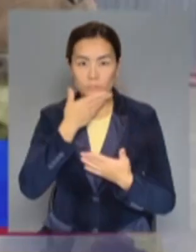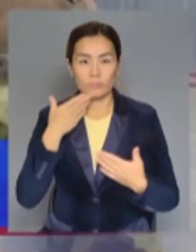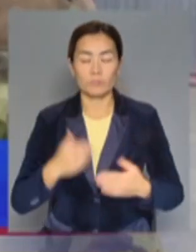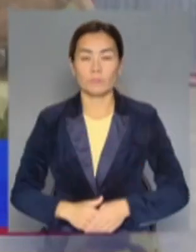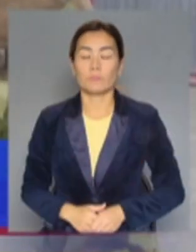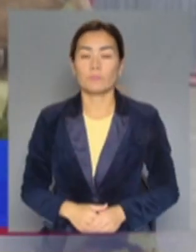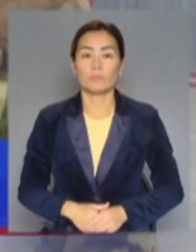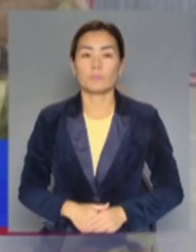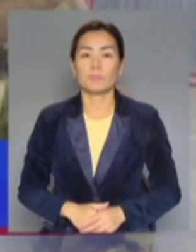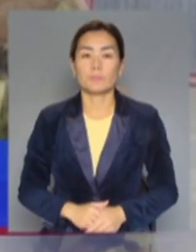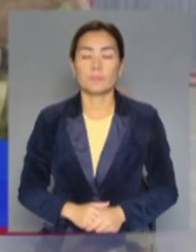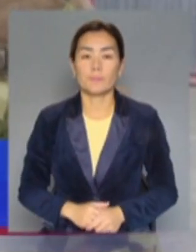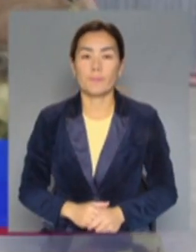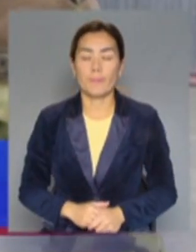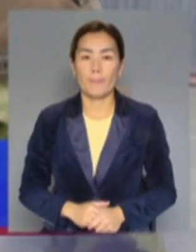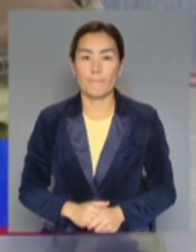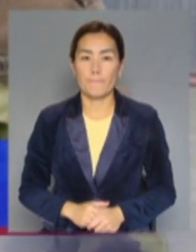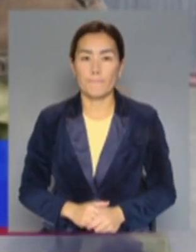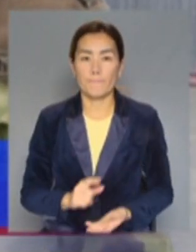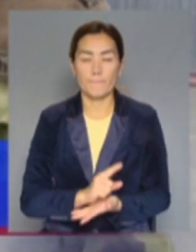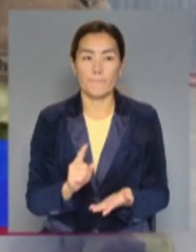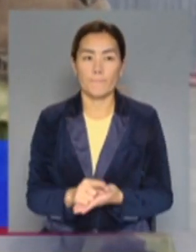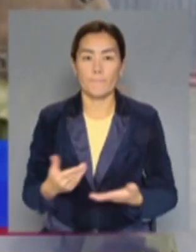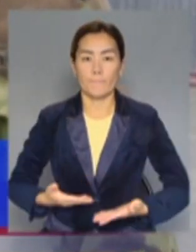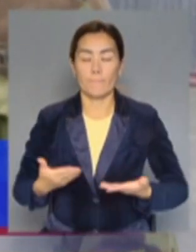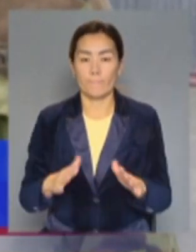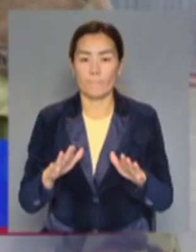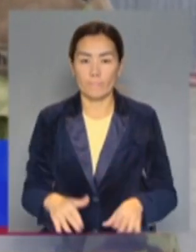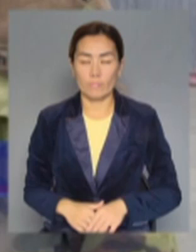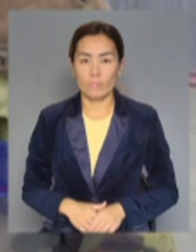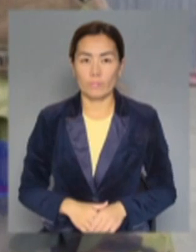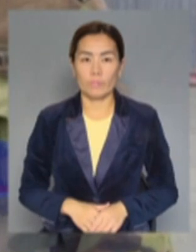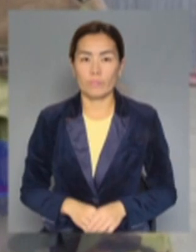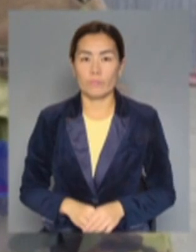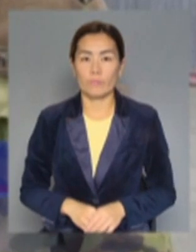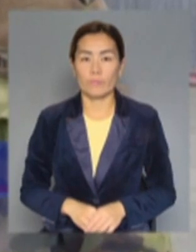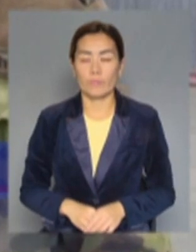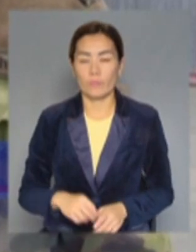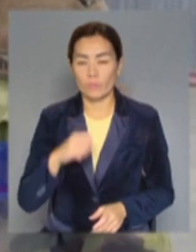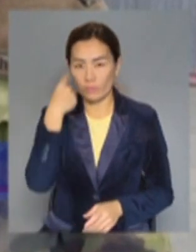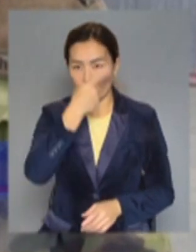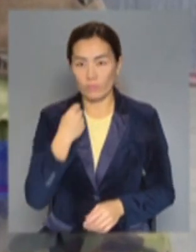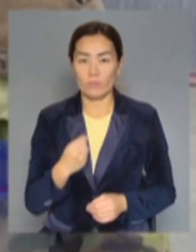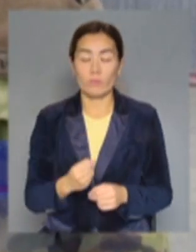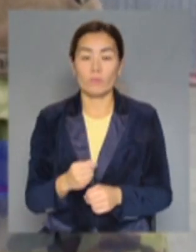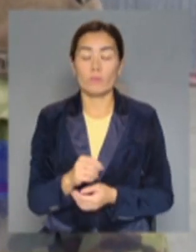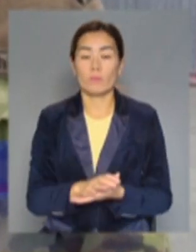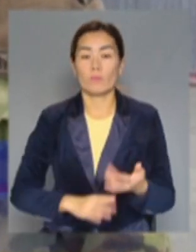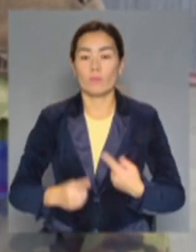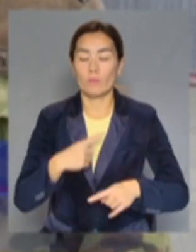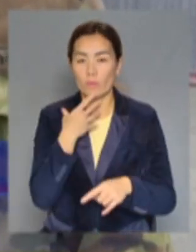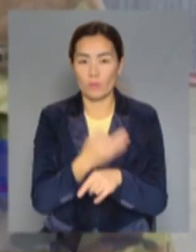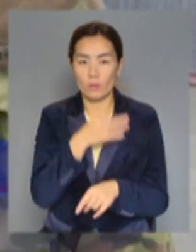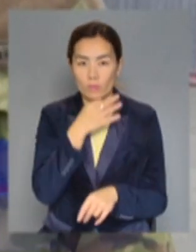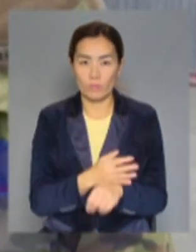айтады. Біздің міндетіміз енді шақырту орнына осы жеке құрамды аман есен апарып алып келу біздің